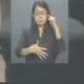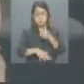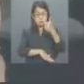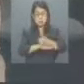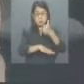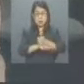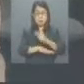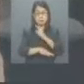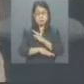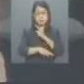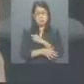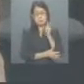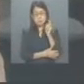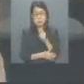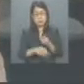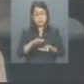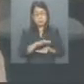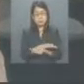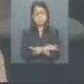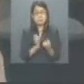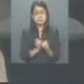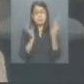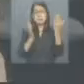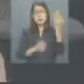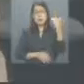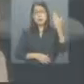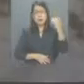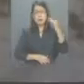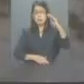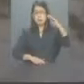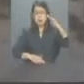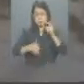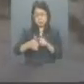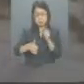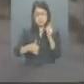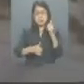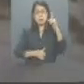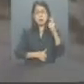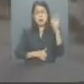างระเบิดพลตำรวจเอกสมเพียรเอกสมยาเสียชีวิตเมื่อ2ปีก่อนค่ะ